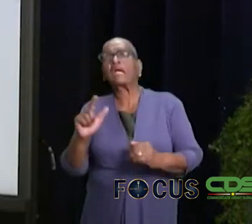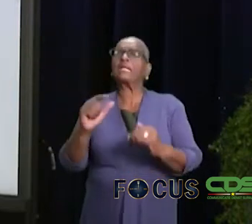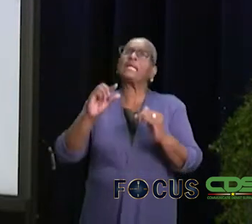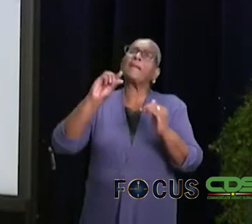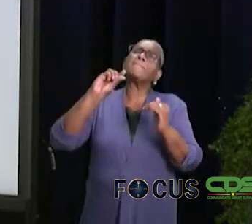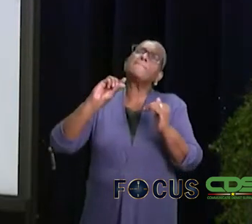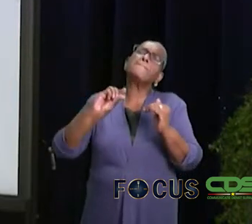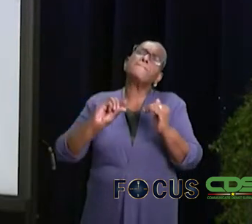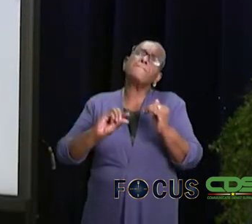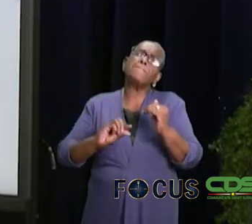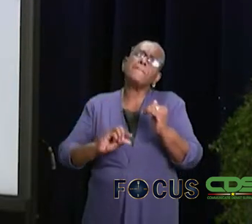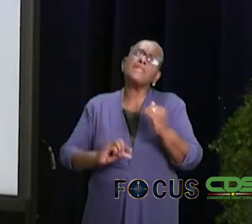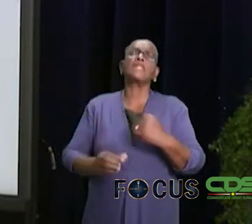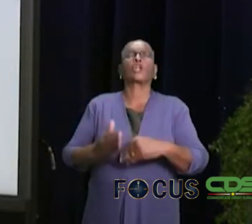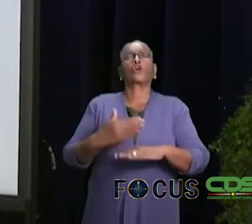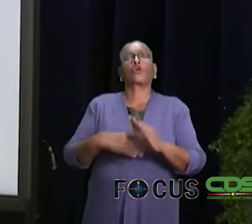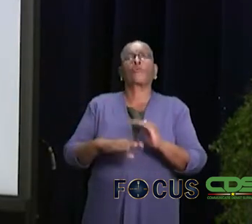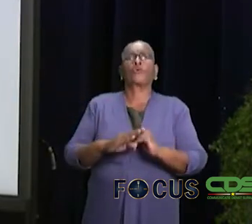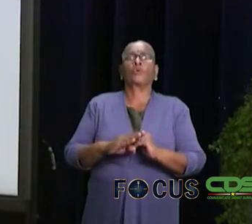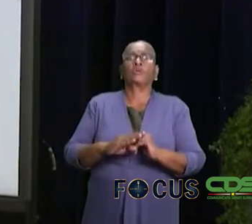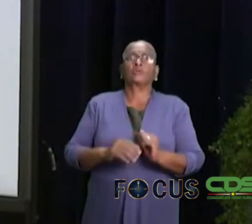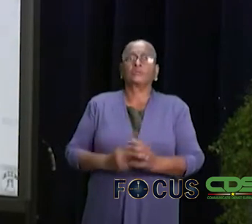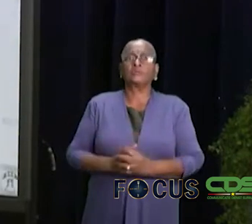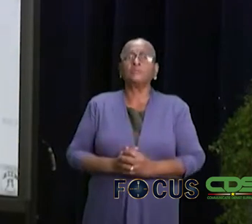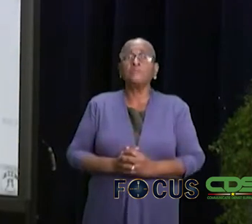geminimaliseerd. En dat zien we ook in onze cijfers.